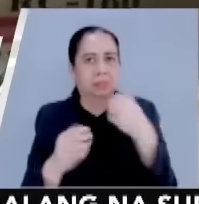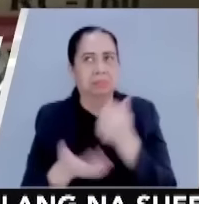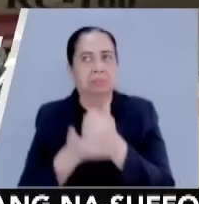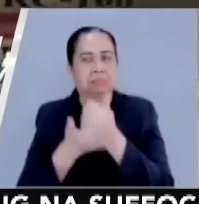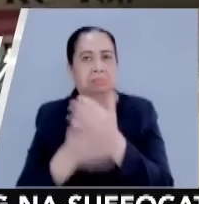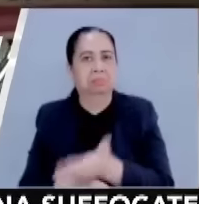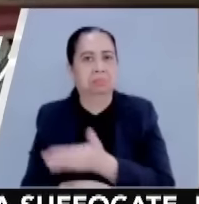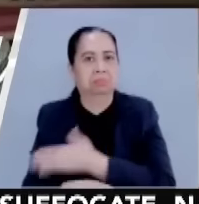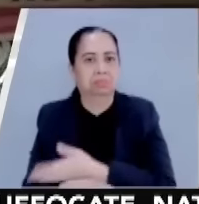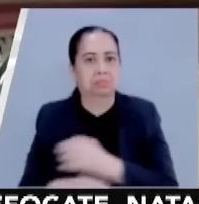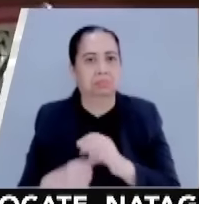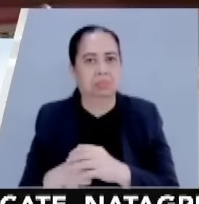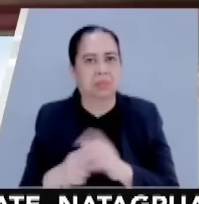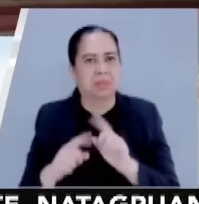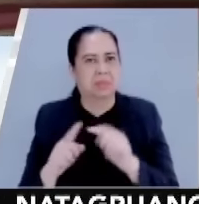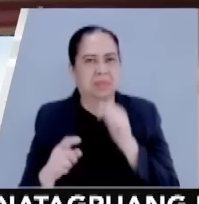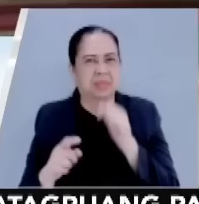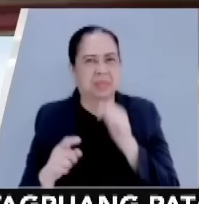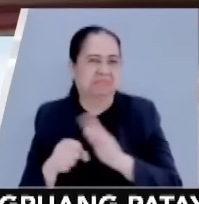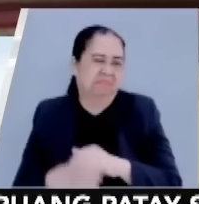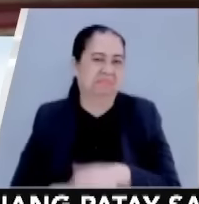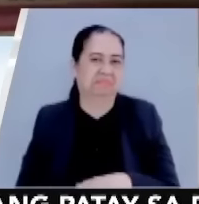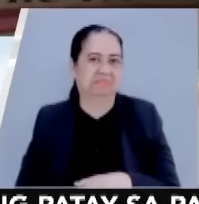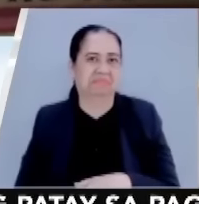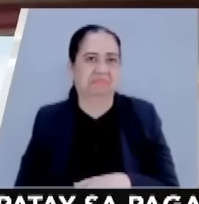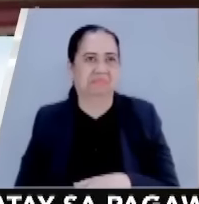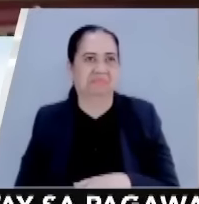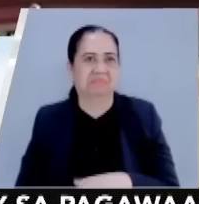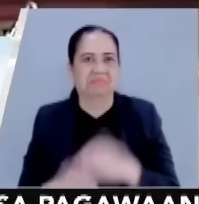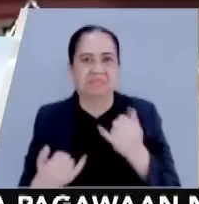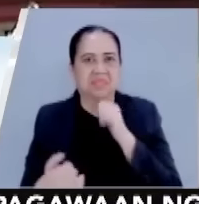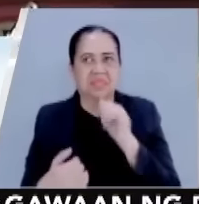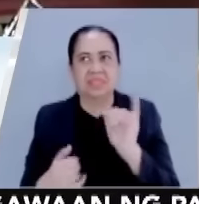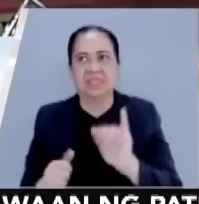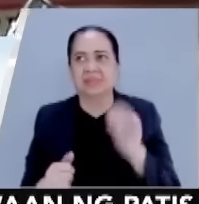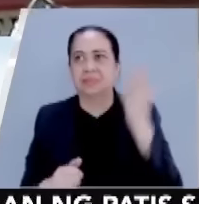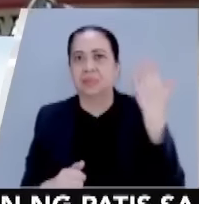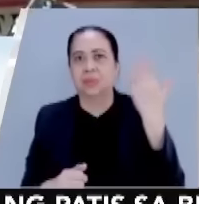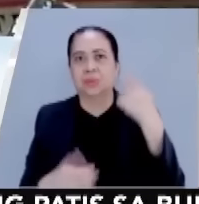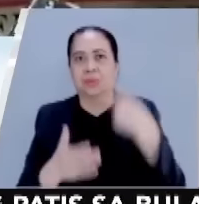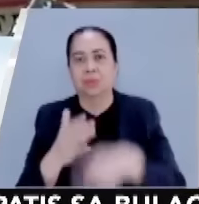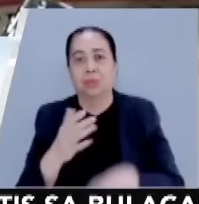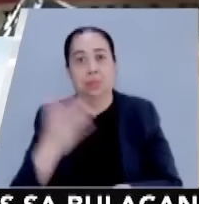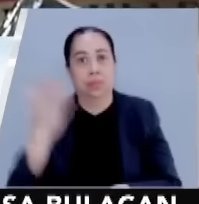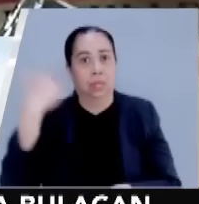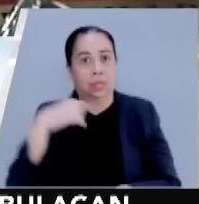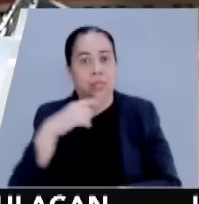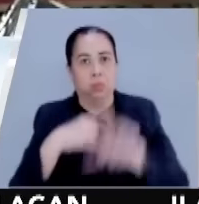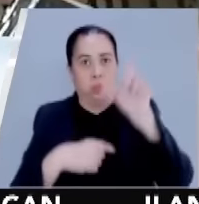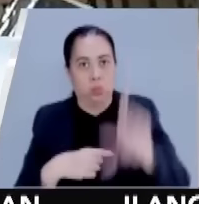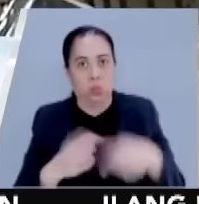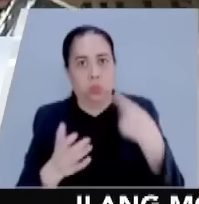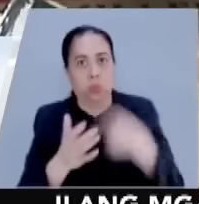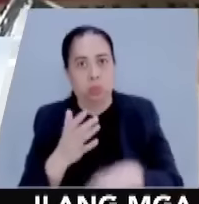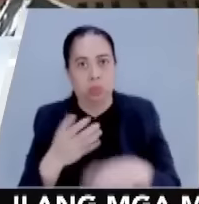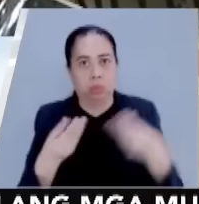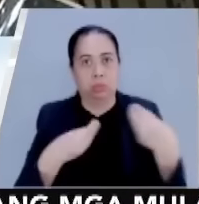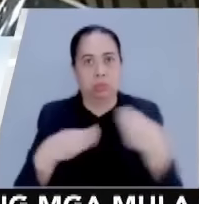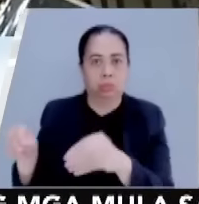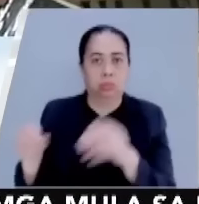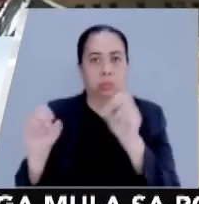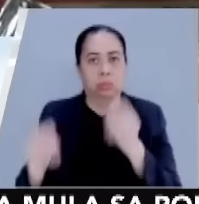Pero hindi pa rin sapat. Hindi pa rin bumabalik siya sa dati. Kasi noon talagang mababa. Pwede naming ibenta ng